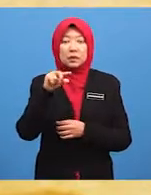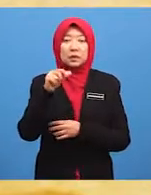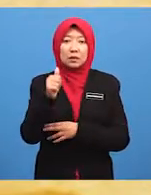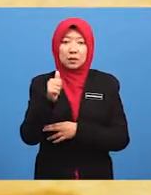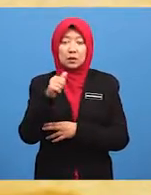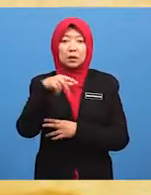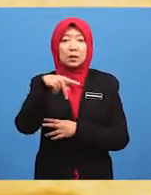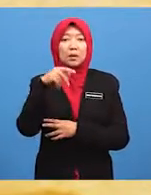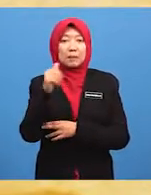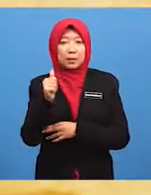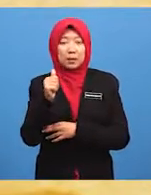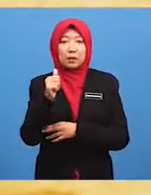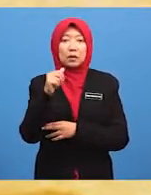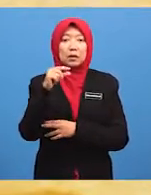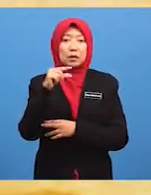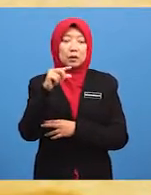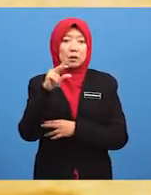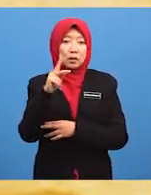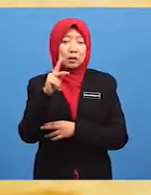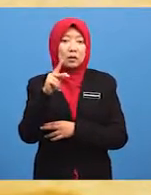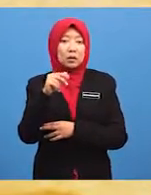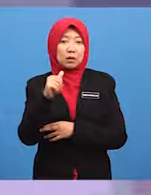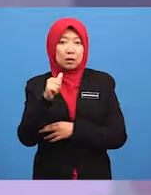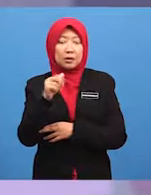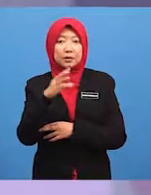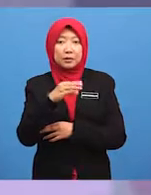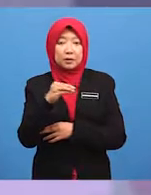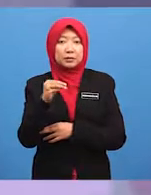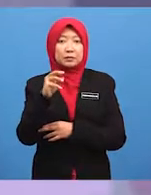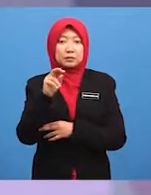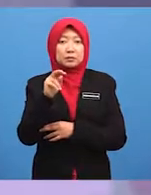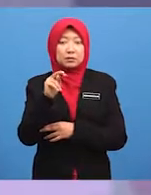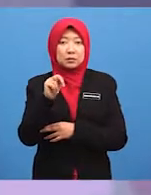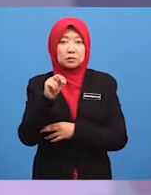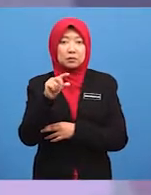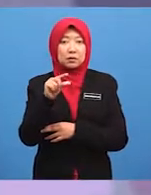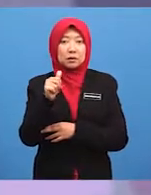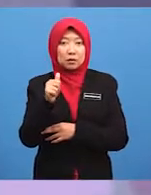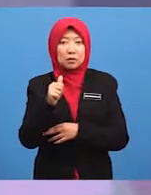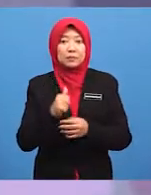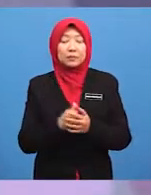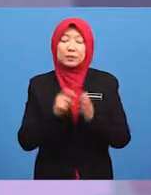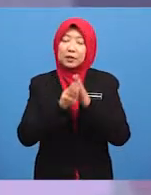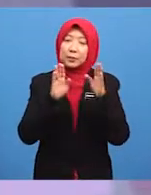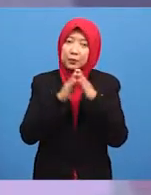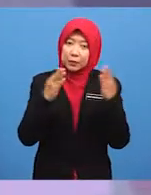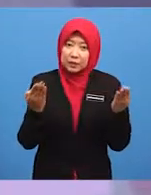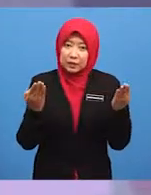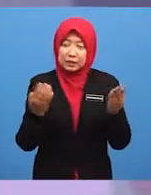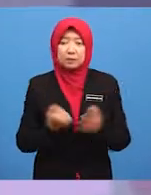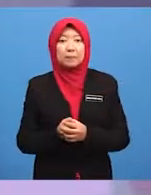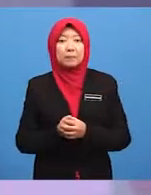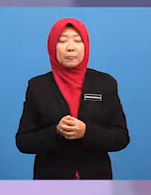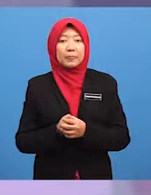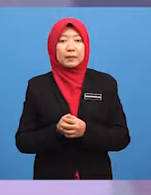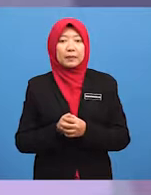Pa, Ga dan Nya. Bahasa Melayu juga bersifat terbuka.